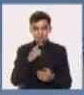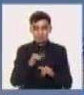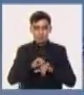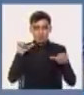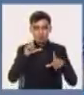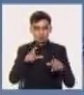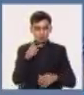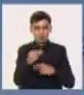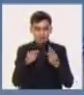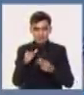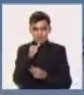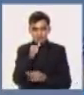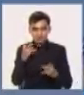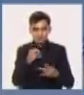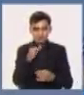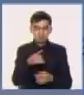количестве людей докажут ее эффективность.